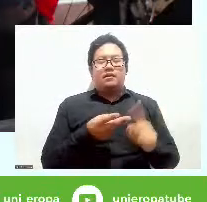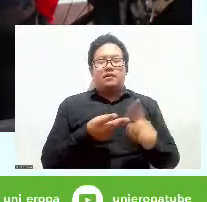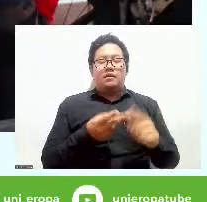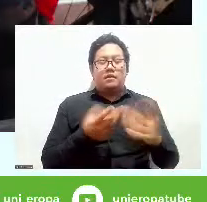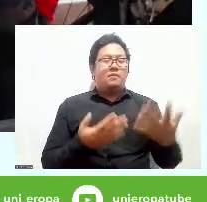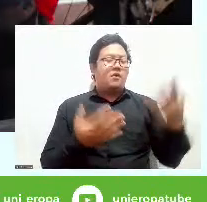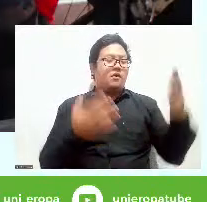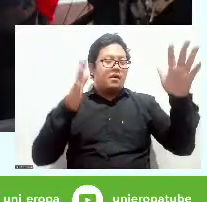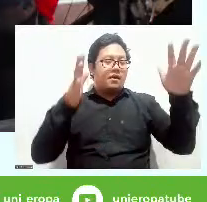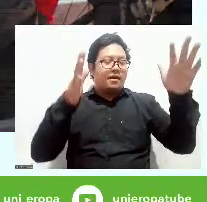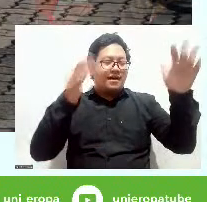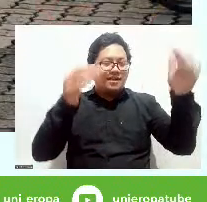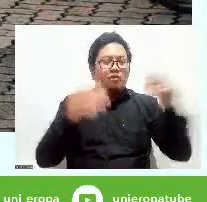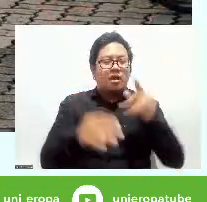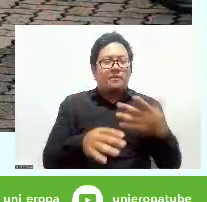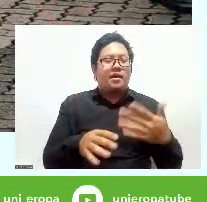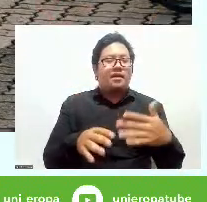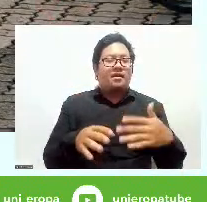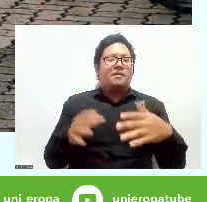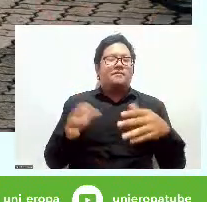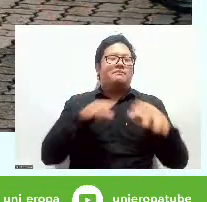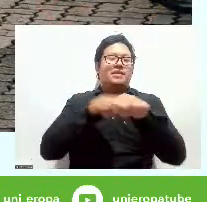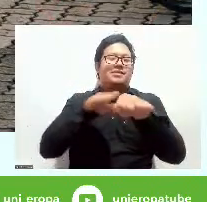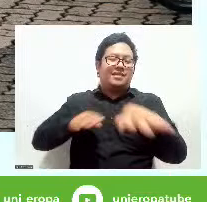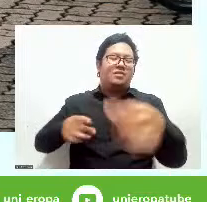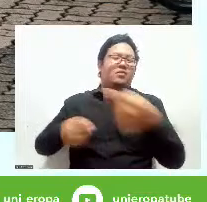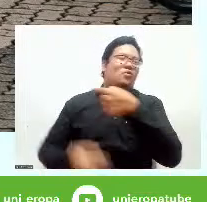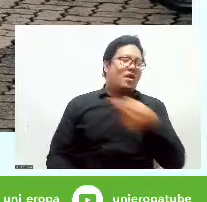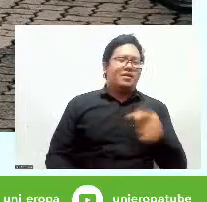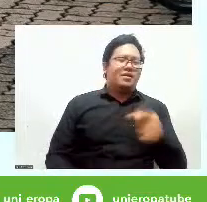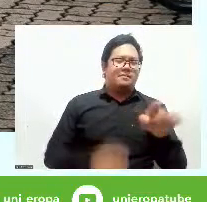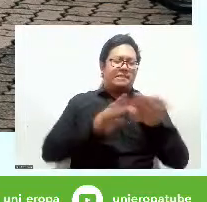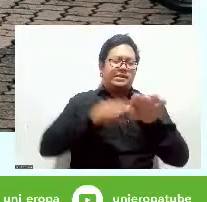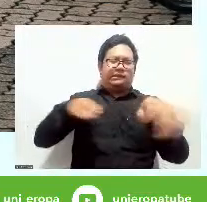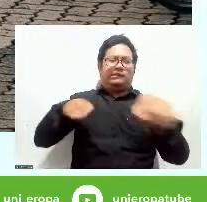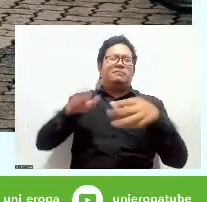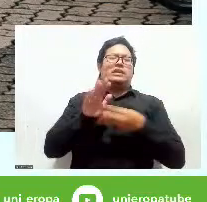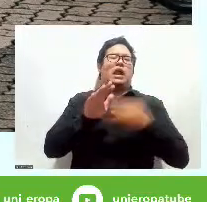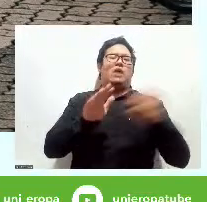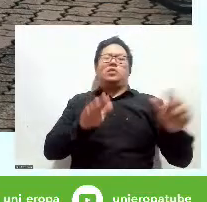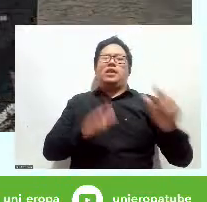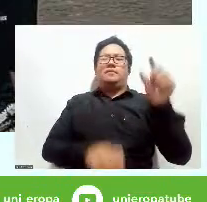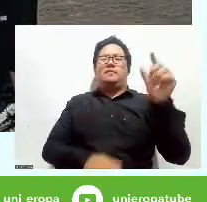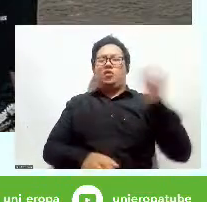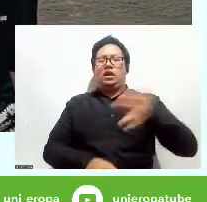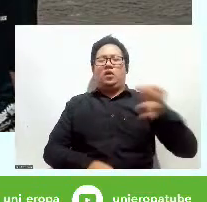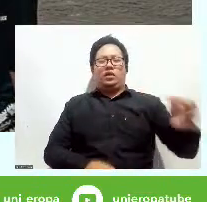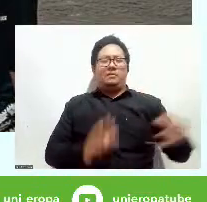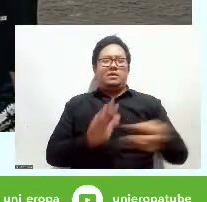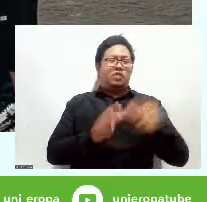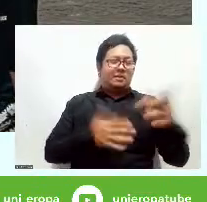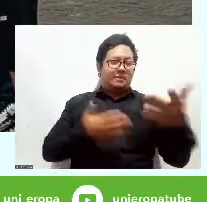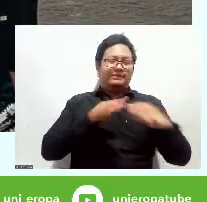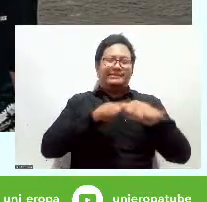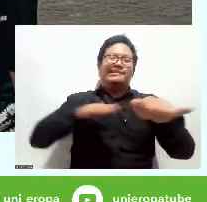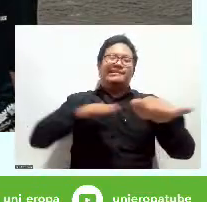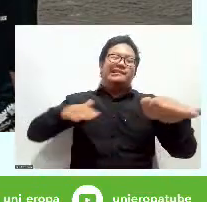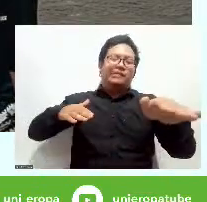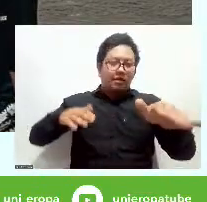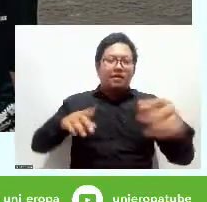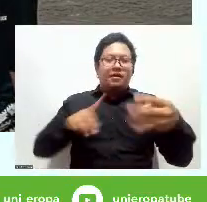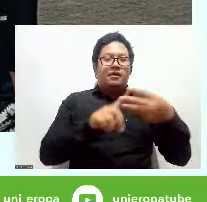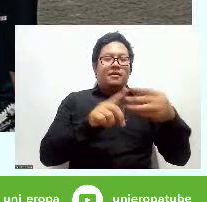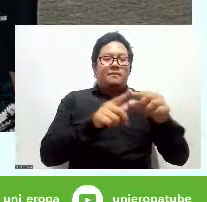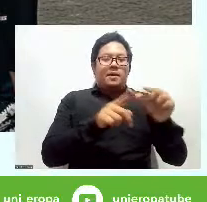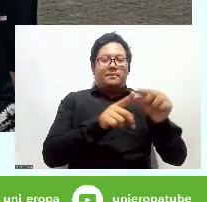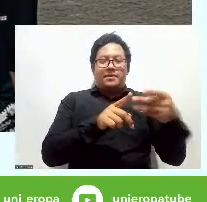menjadi momok di banyak kota di Indonesia Bappenas beberapa tahun yang lalu ya beberapa tahun yang lalu disampaikan langsung oleh presiden kita